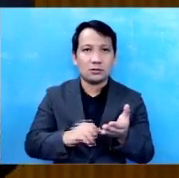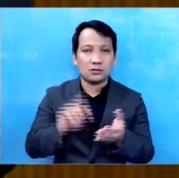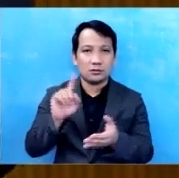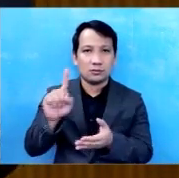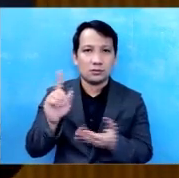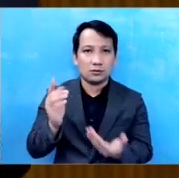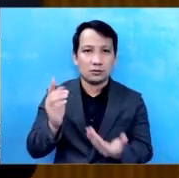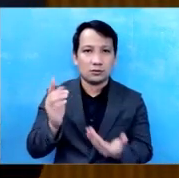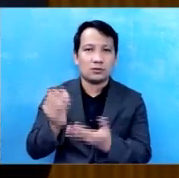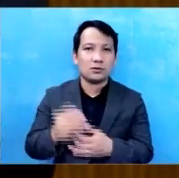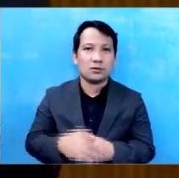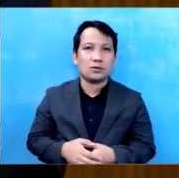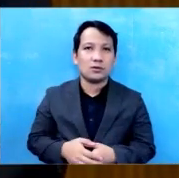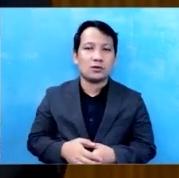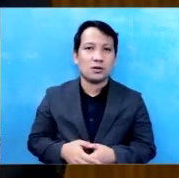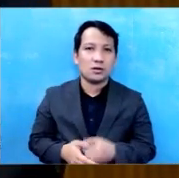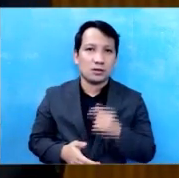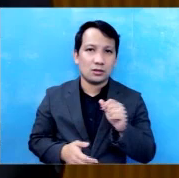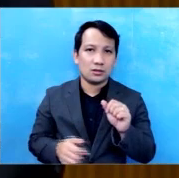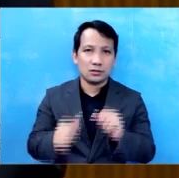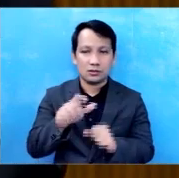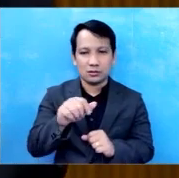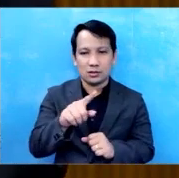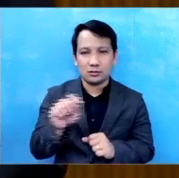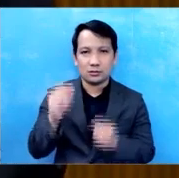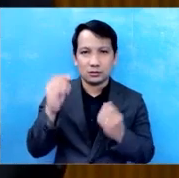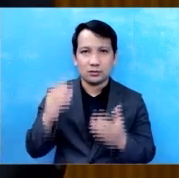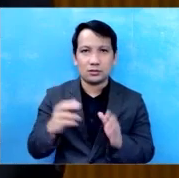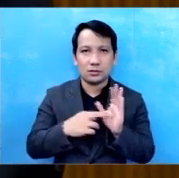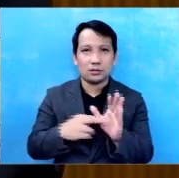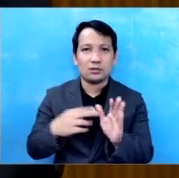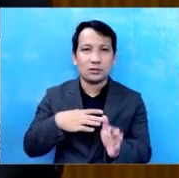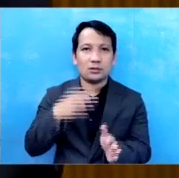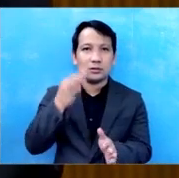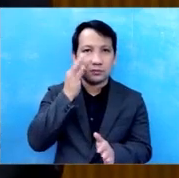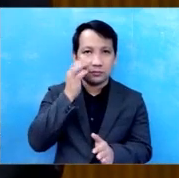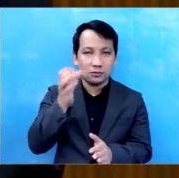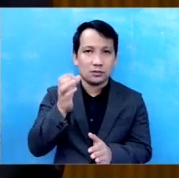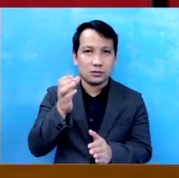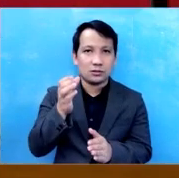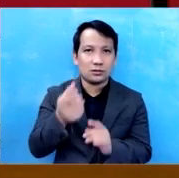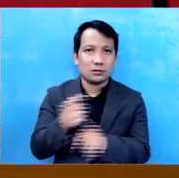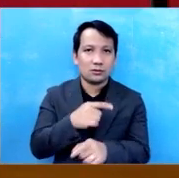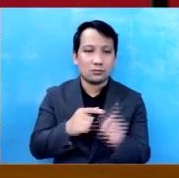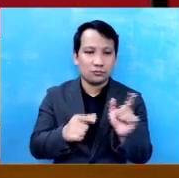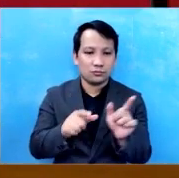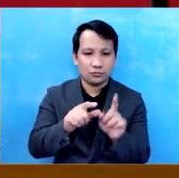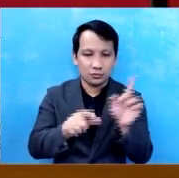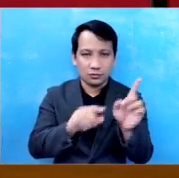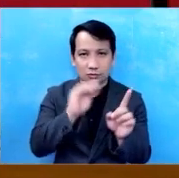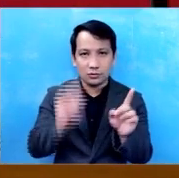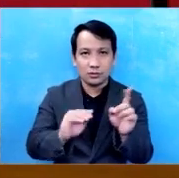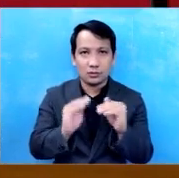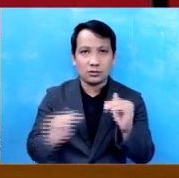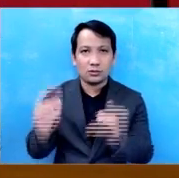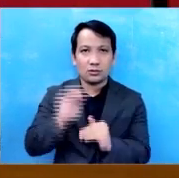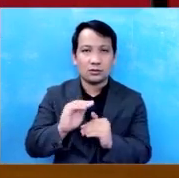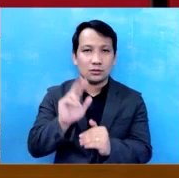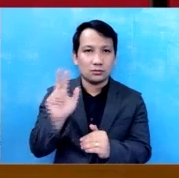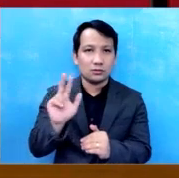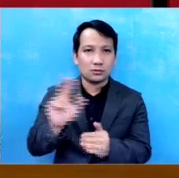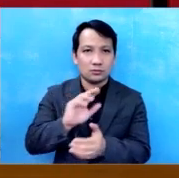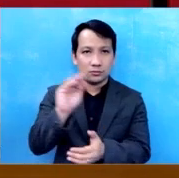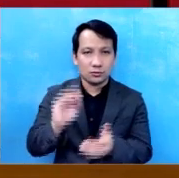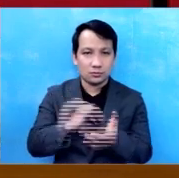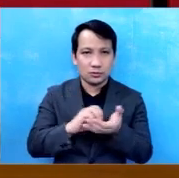panukala. Gusto kasi ni ACT Teachers Partylist Representative Franz Castro na mula sa 20% ay itaas sa 30%